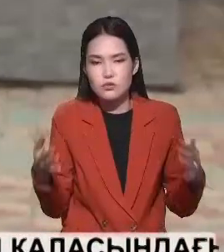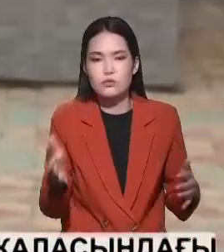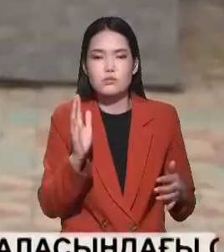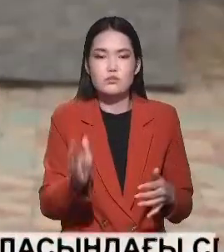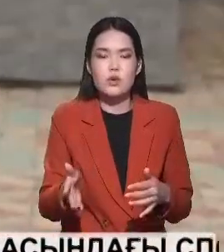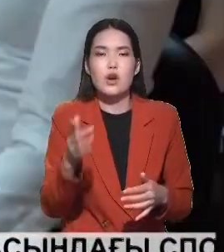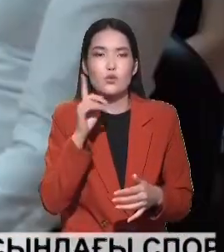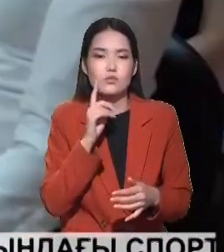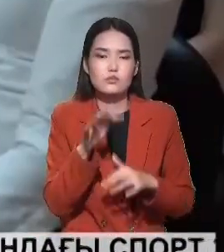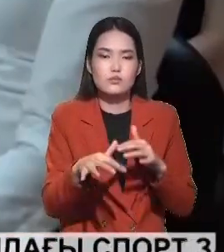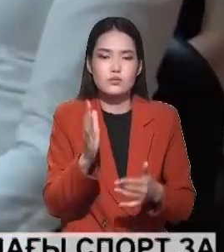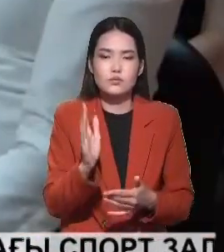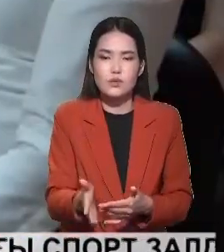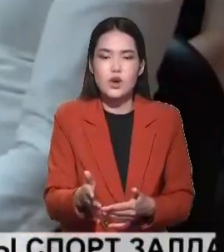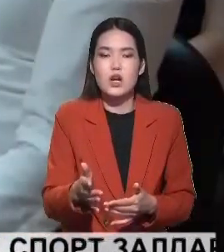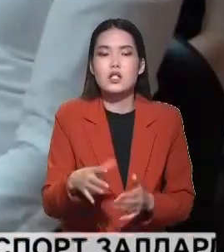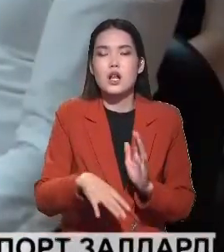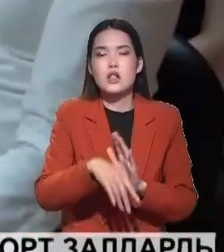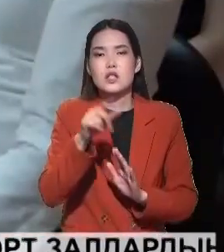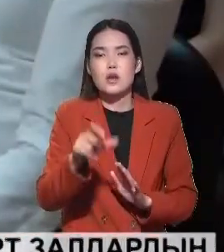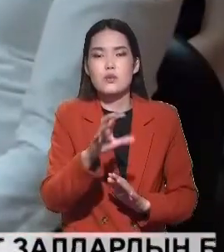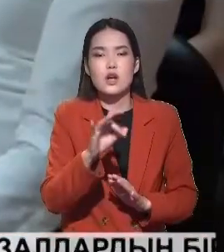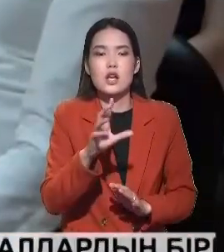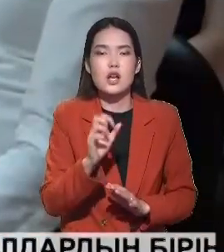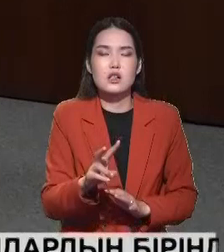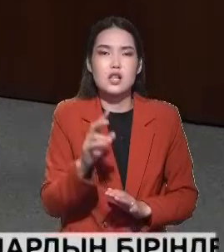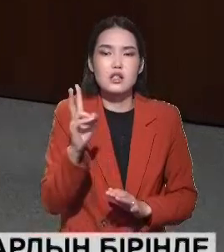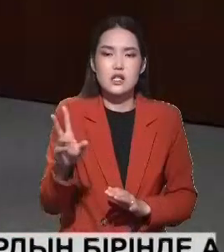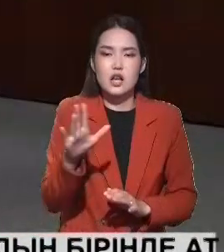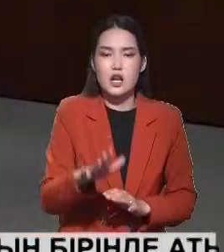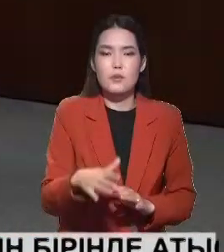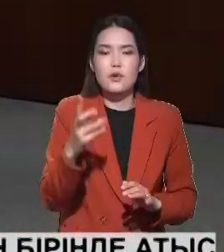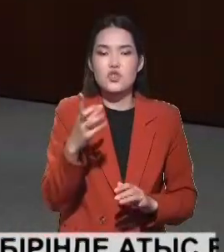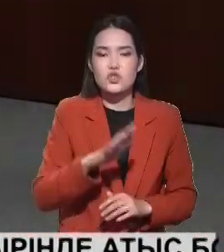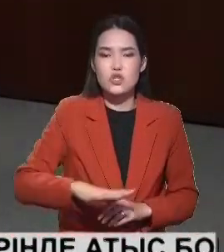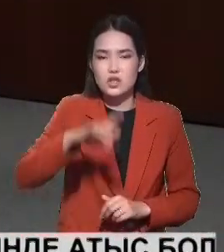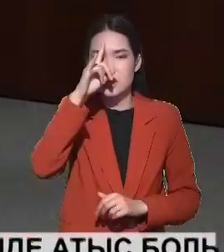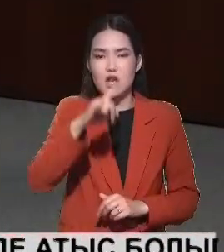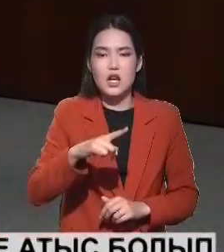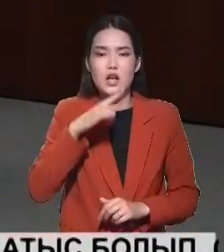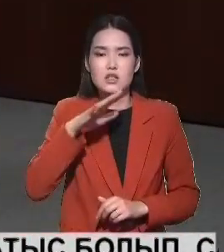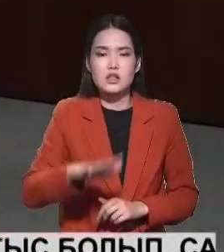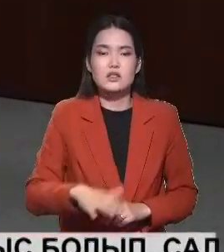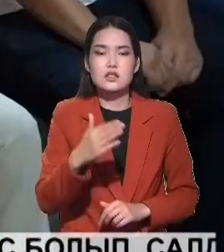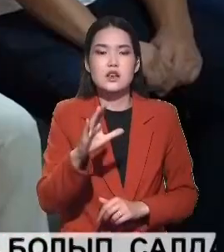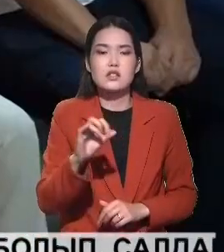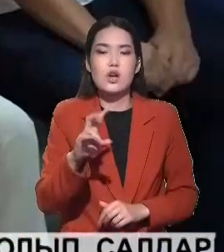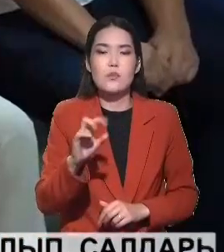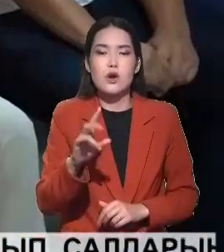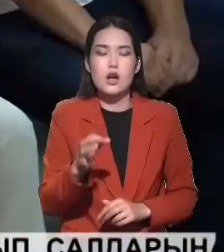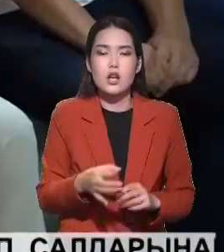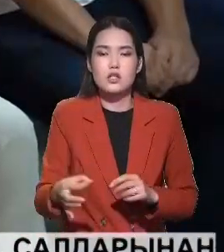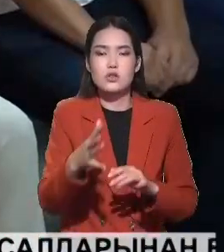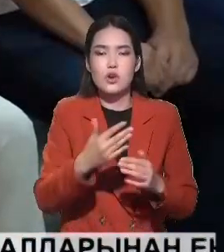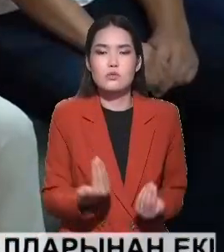азаяды деген сөз. Ал депутат Ерлан Сайыров пен Ұлықбек Тұмашинов Шығыс Қазақстан облысындағы Шемонайха ауданының тұрғындарымен